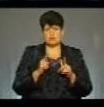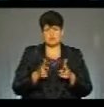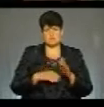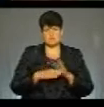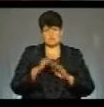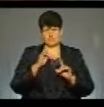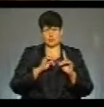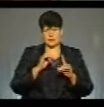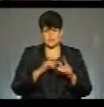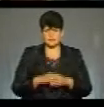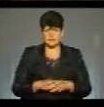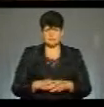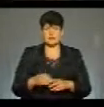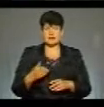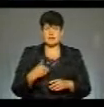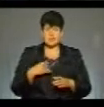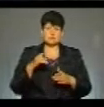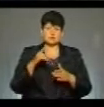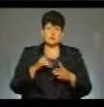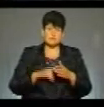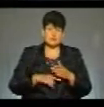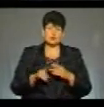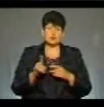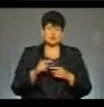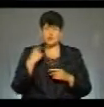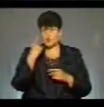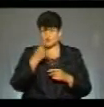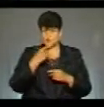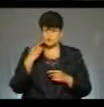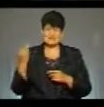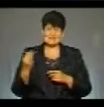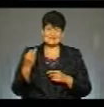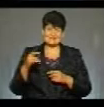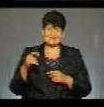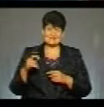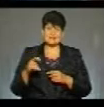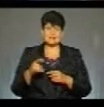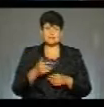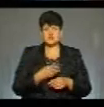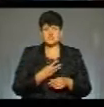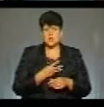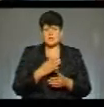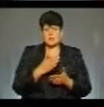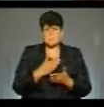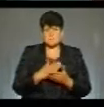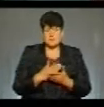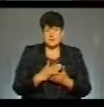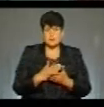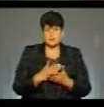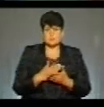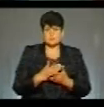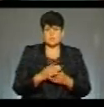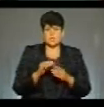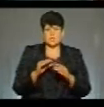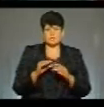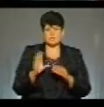Верховної Ради. Я сподіваюся, що особисті інтереси і бажання мати, вибачте за такий сленг,